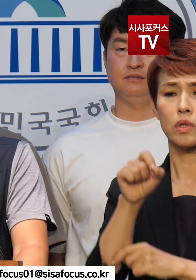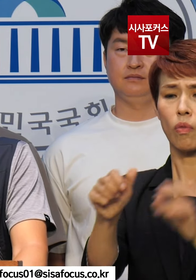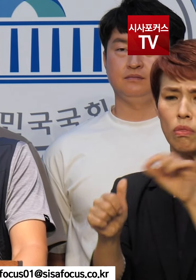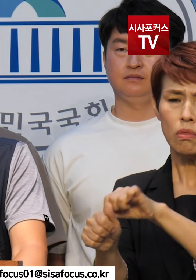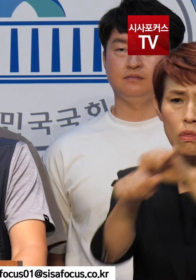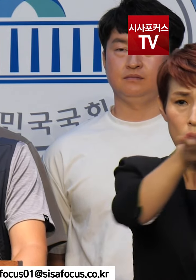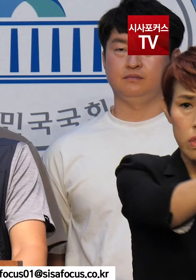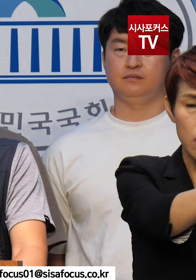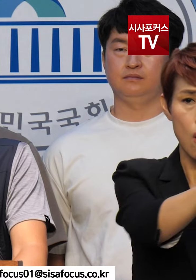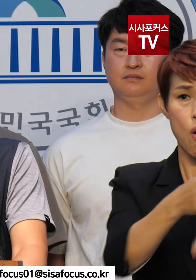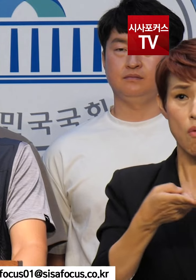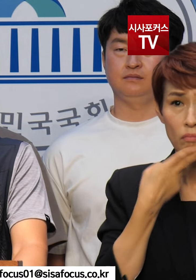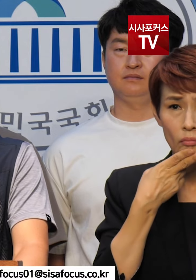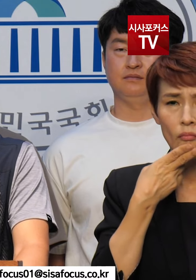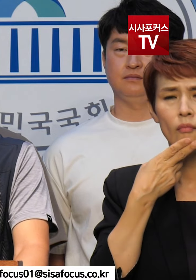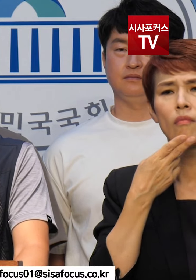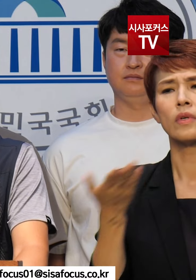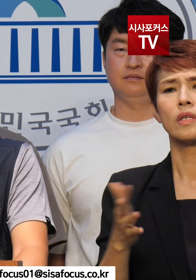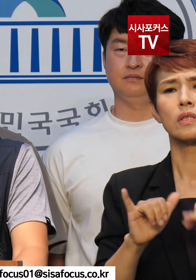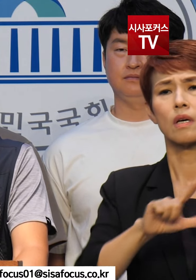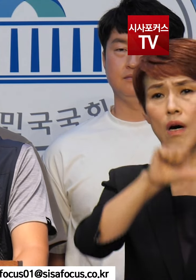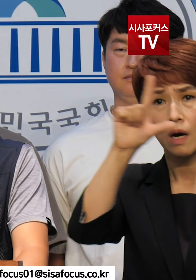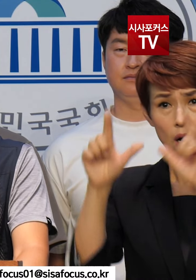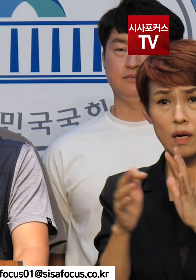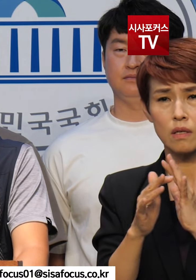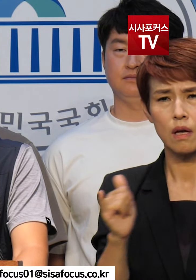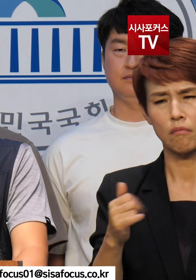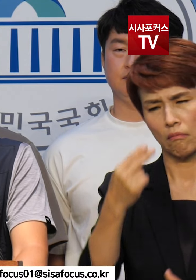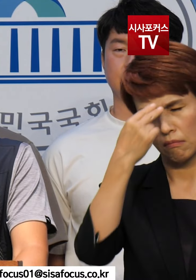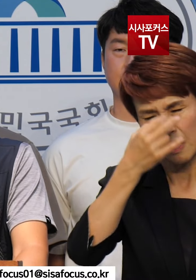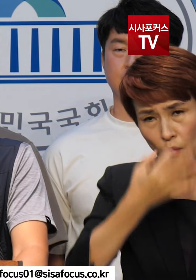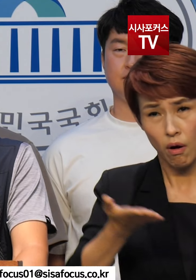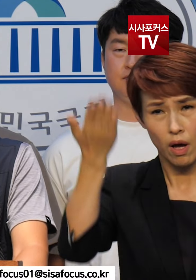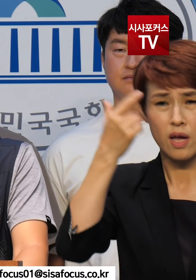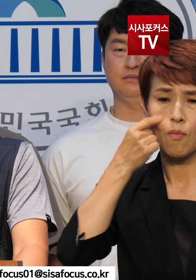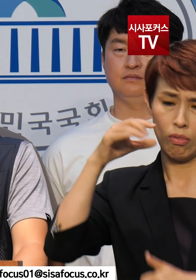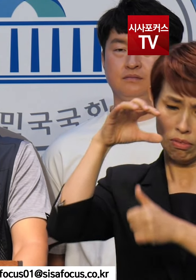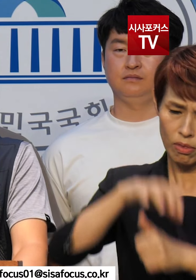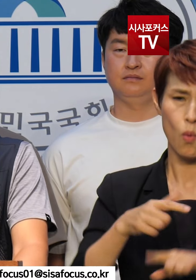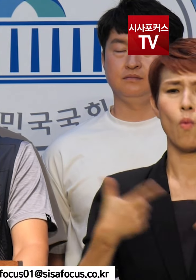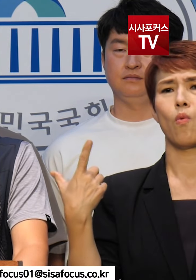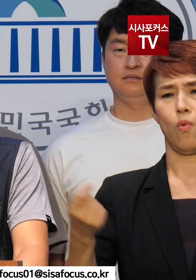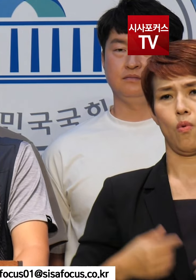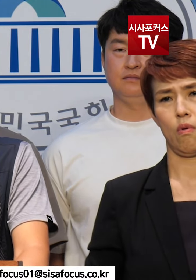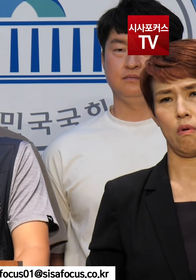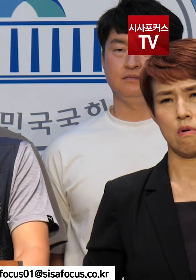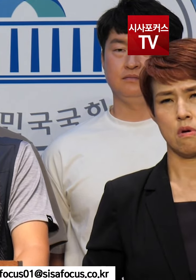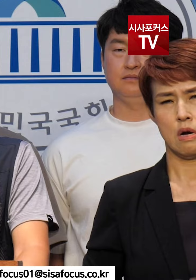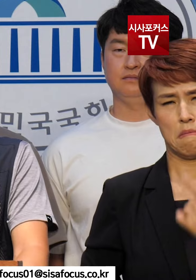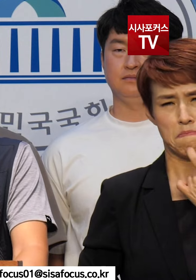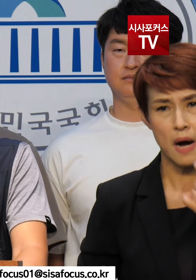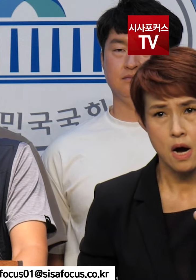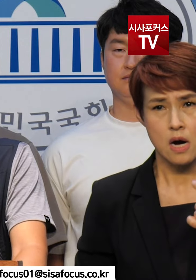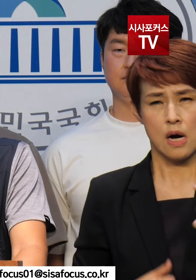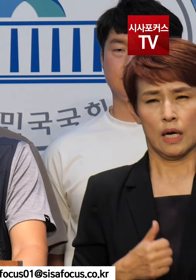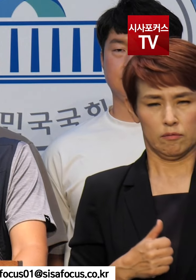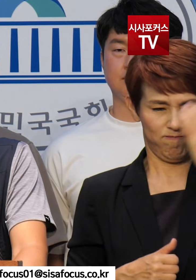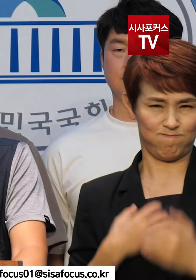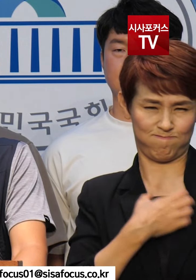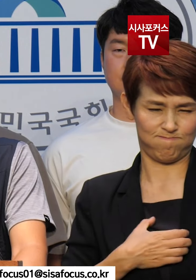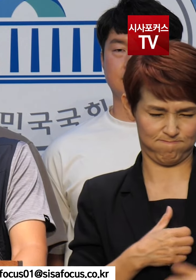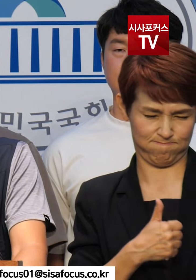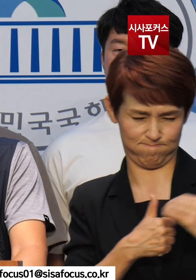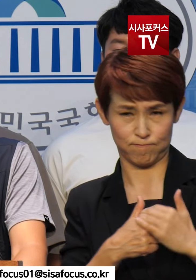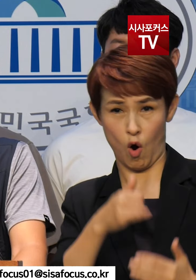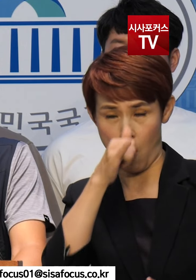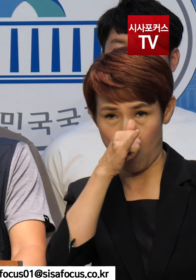없으면 노동자들의 삶은 일제강점기나 지금이나 다를 게 없다고 봅니다. 협박과 괴롭힘으로 목적을